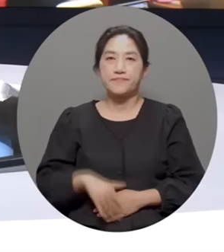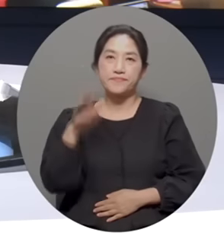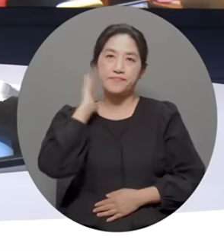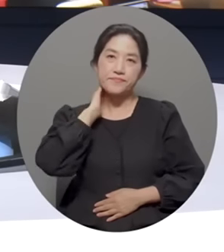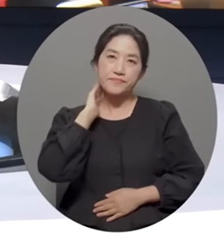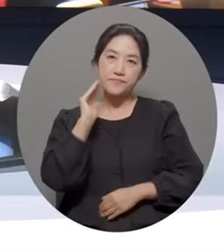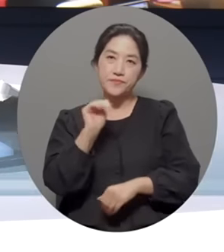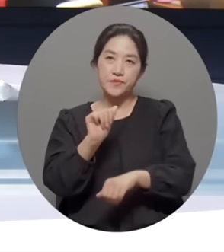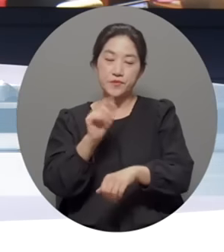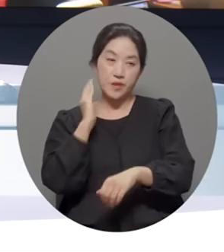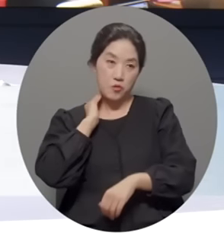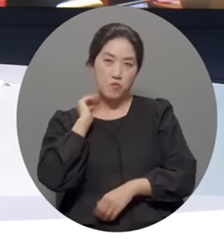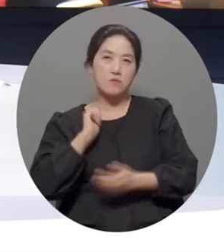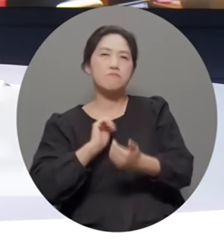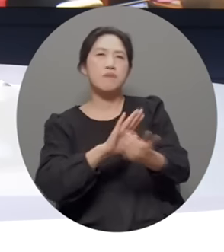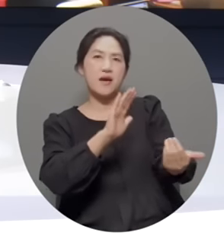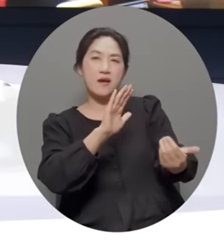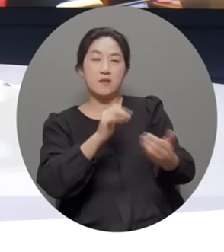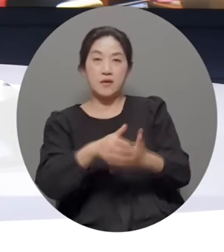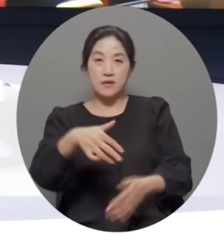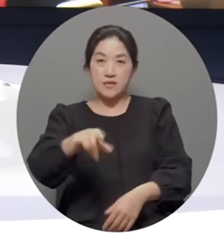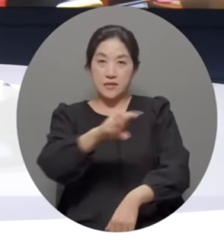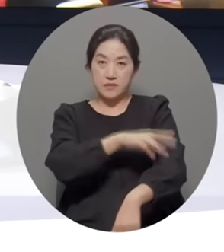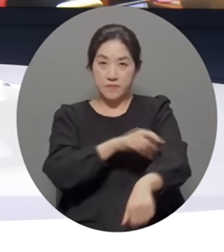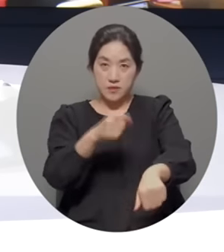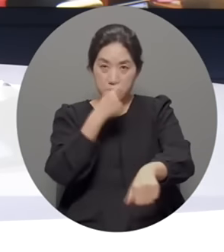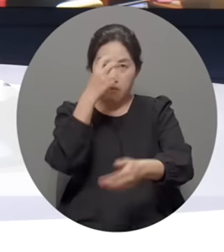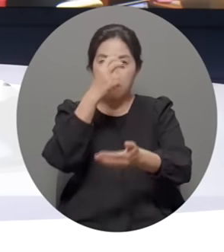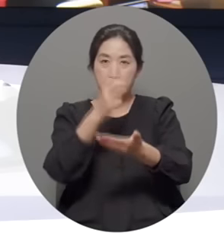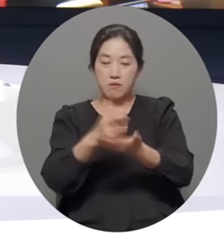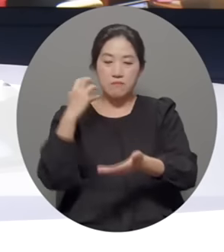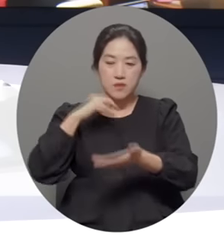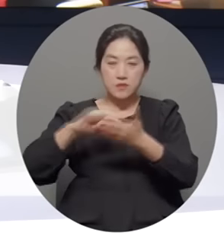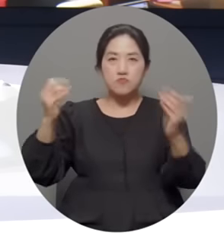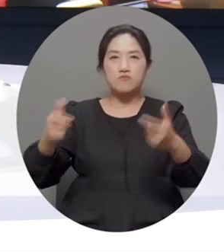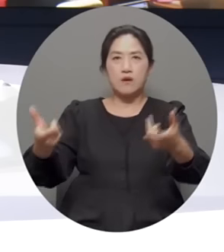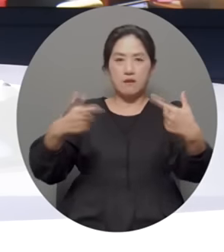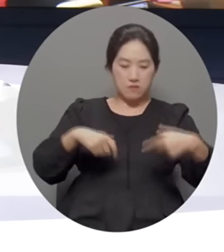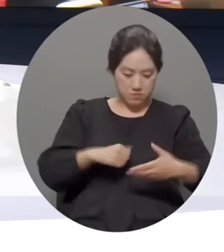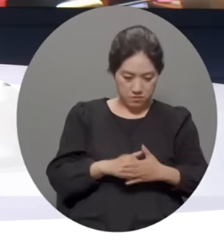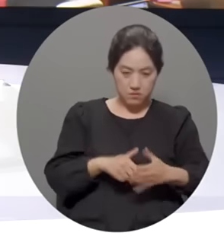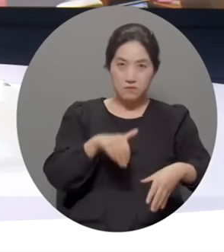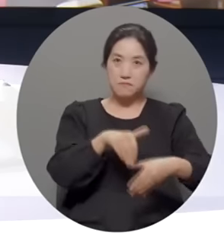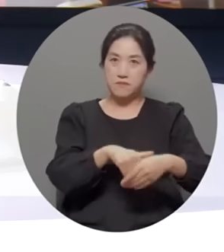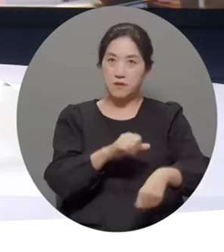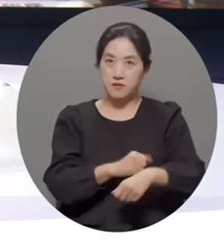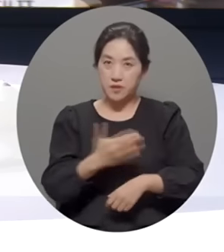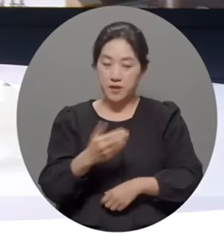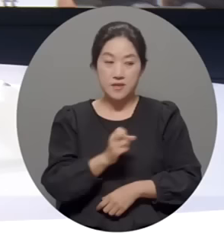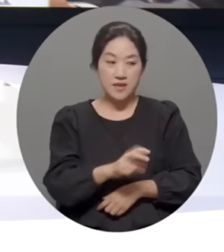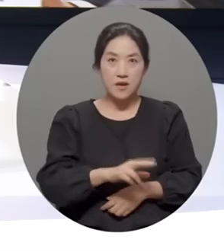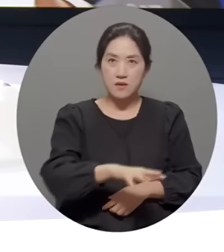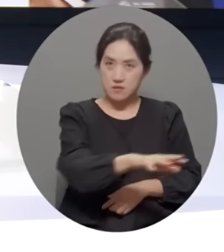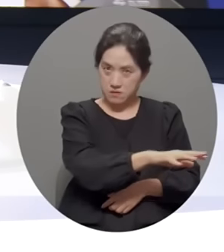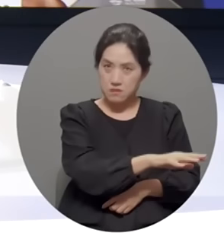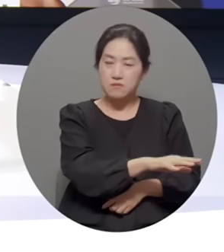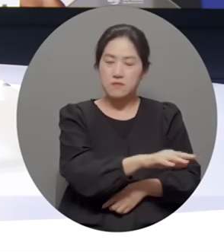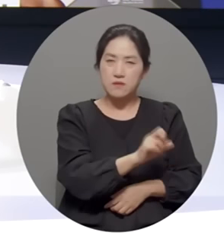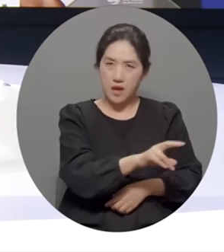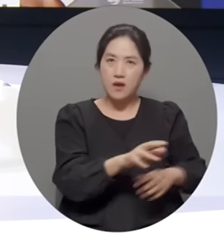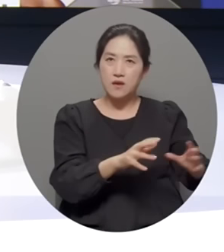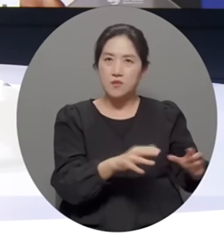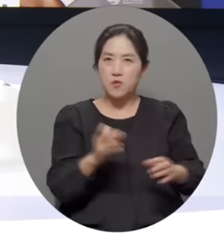대통령의 거부권 행사로 최상병 특검법은 다시 국회로 돌아오게 됐습니다. 야권은 야권대로 또 여당은